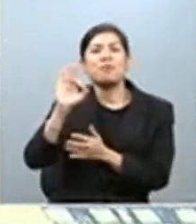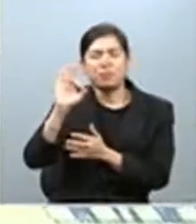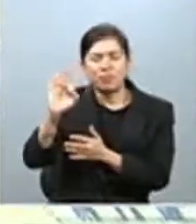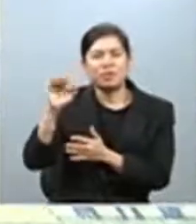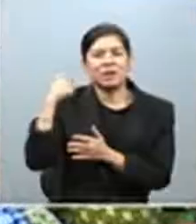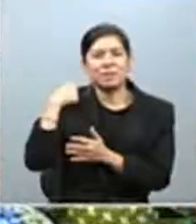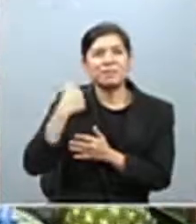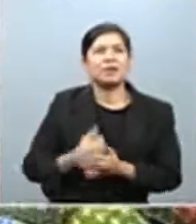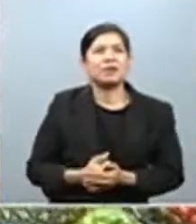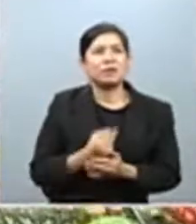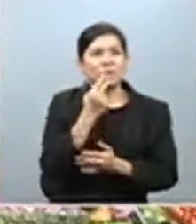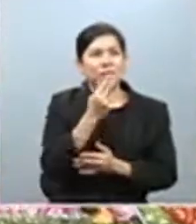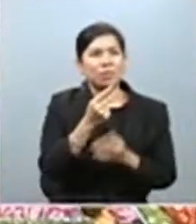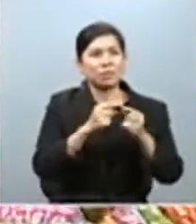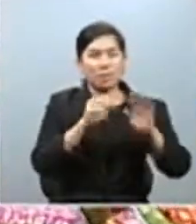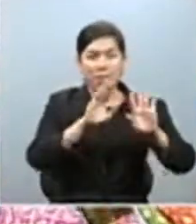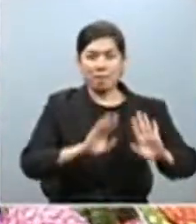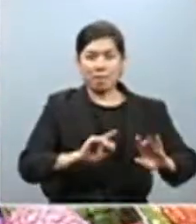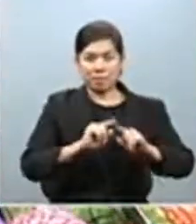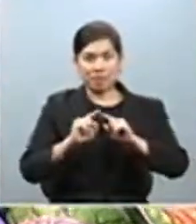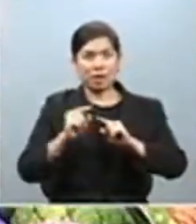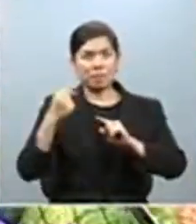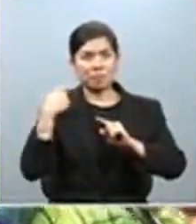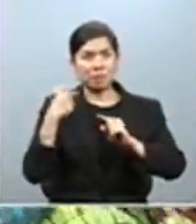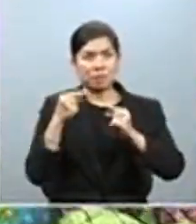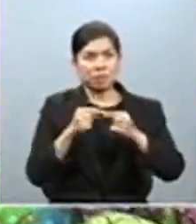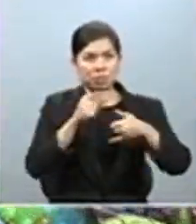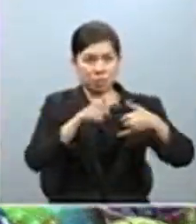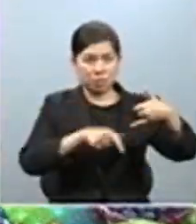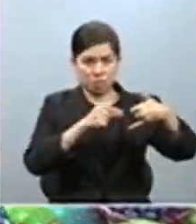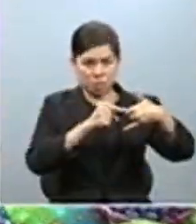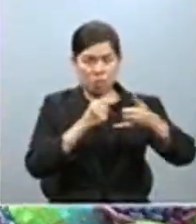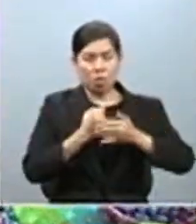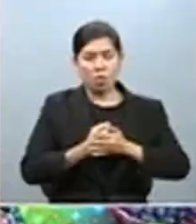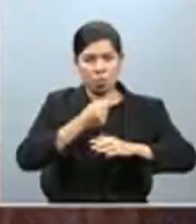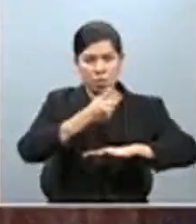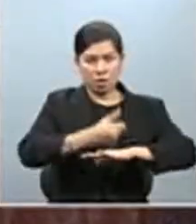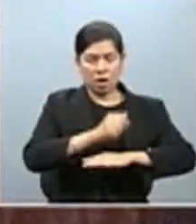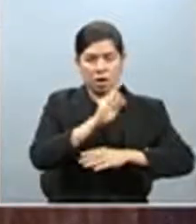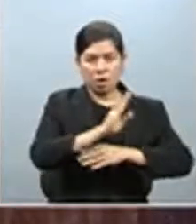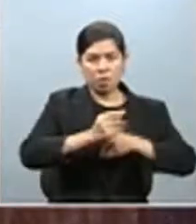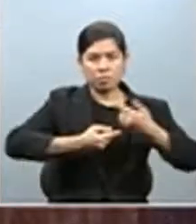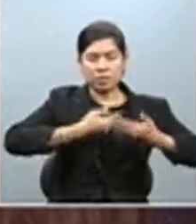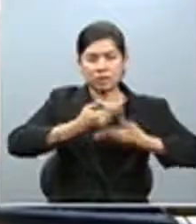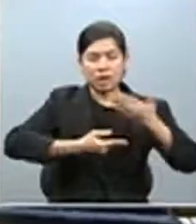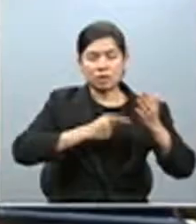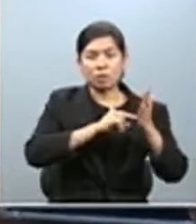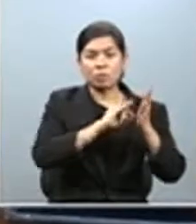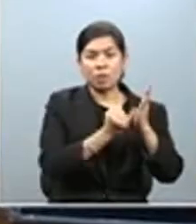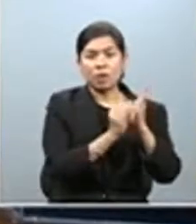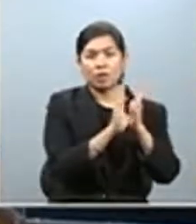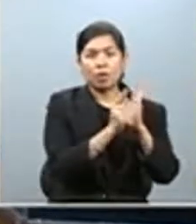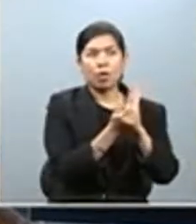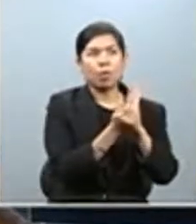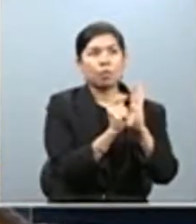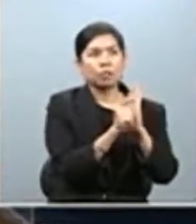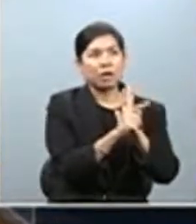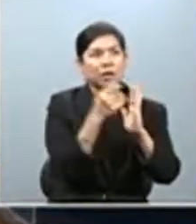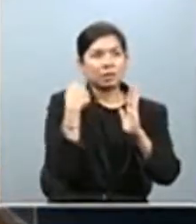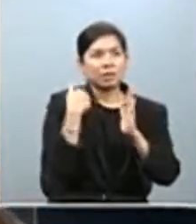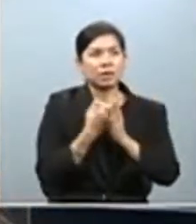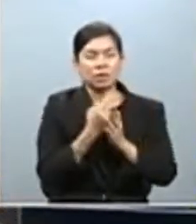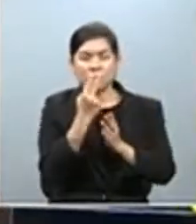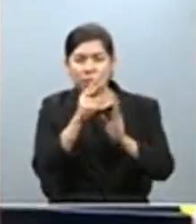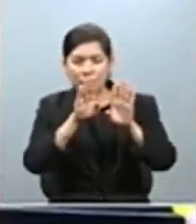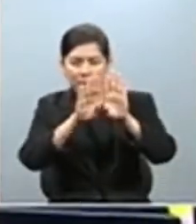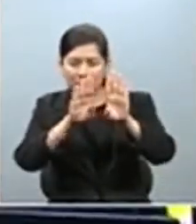ซื้อนะจ๊ะดูสิคะพาณิชย์จังหวัดมายืดเส้นโชว์ด้วยแหละจ้าโชว์เสร็จก็ไปโผล่ตรงหน้าต่างบ้านนก